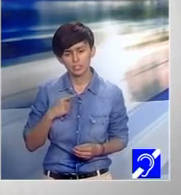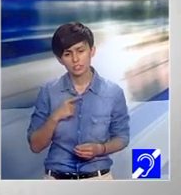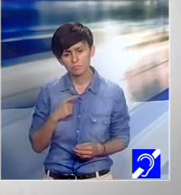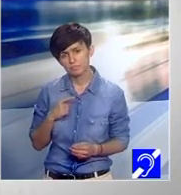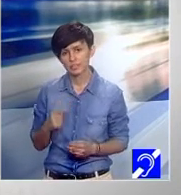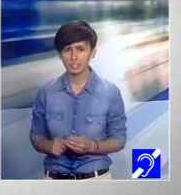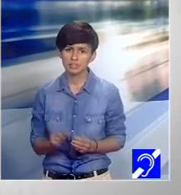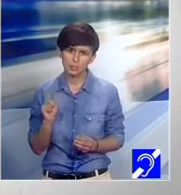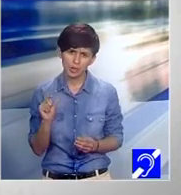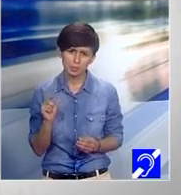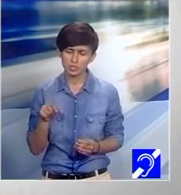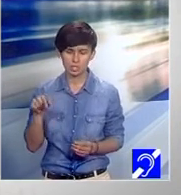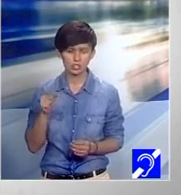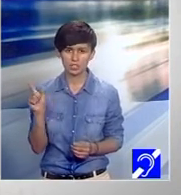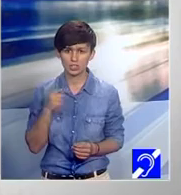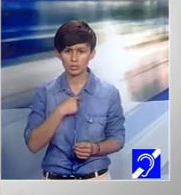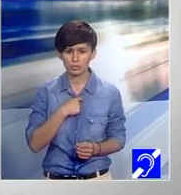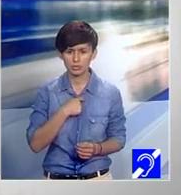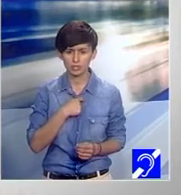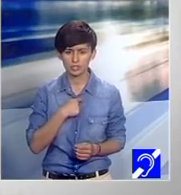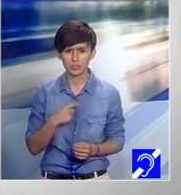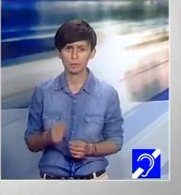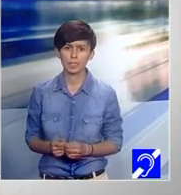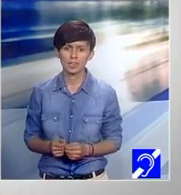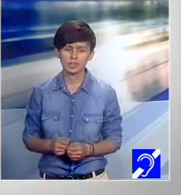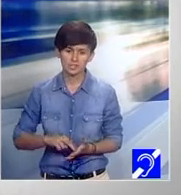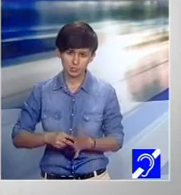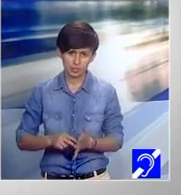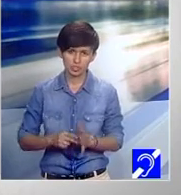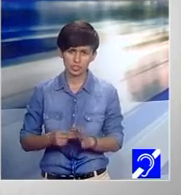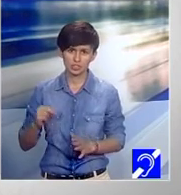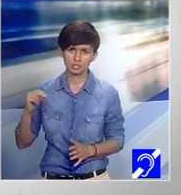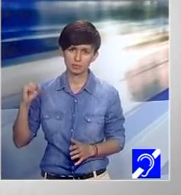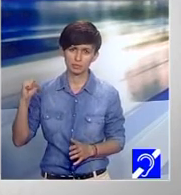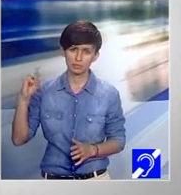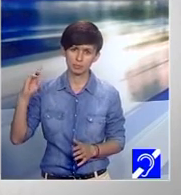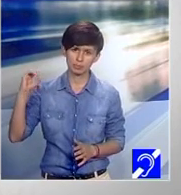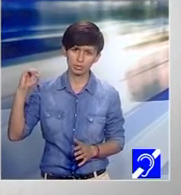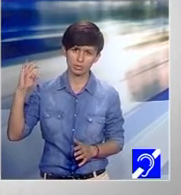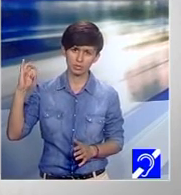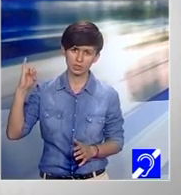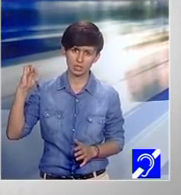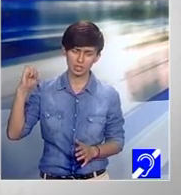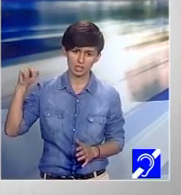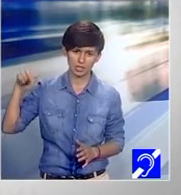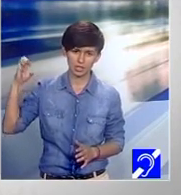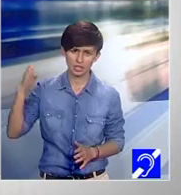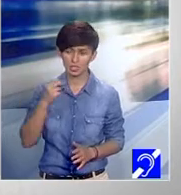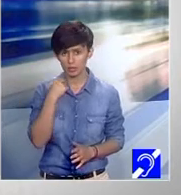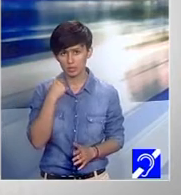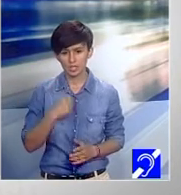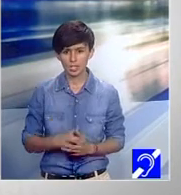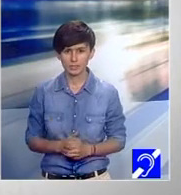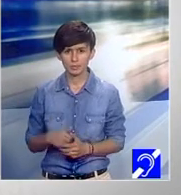deficitară. Atunci ei nu pot procesa proteinele din alimente. Noi știm că proteinele conțin aminoacizi. Unul dintre